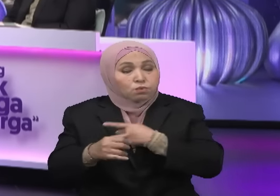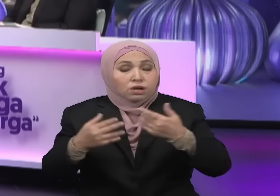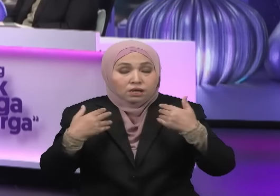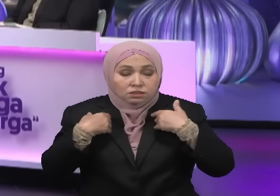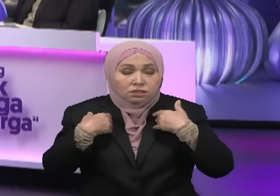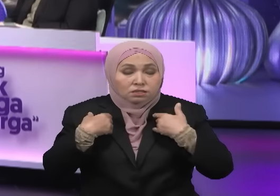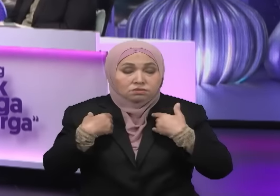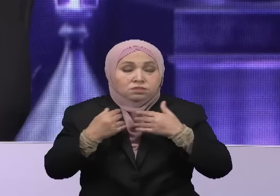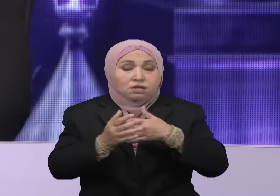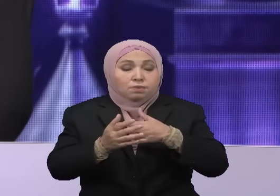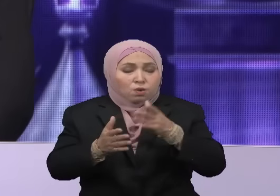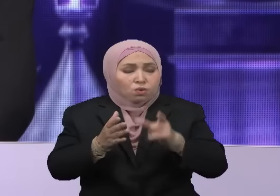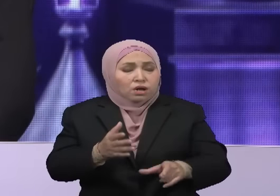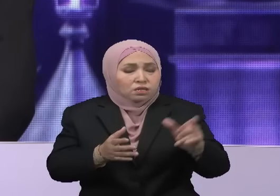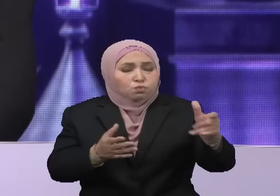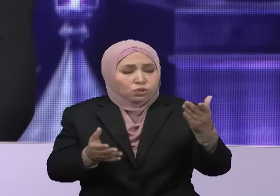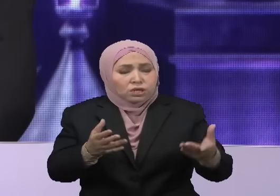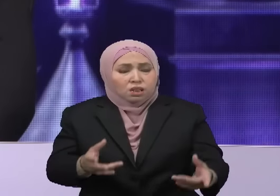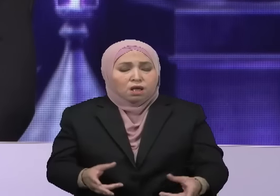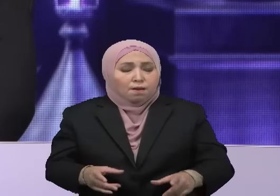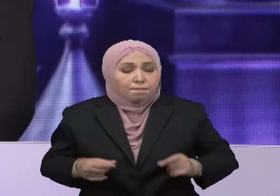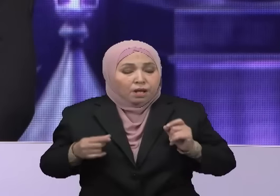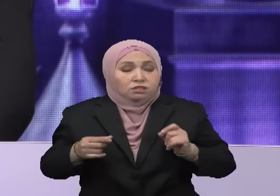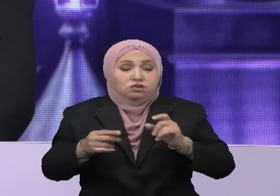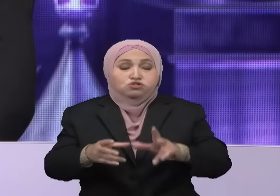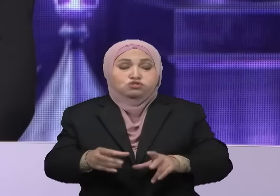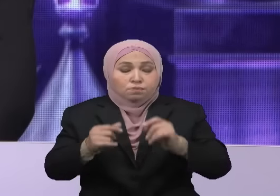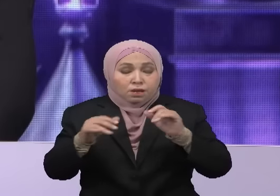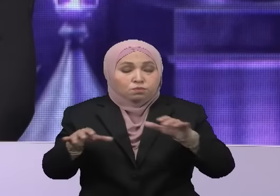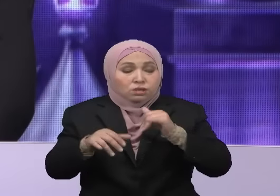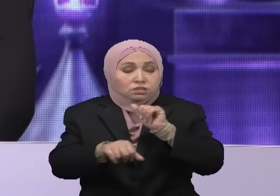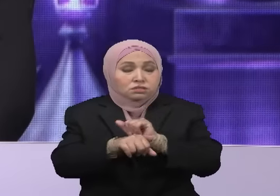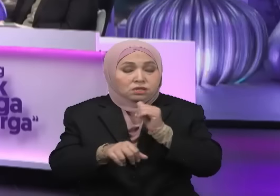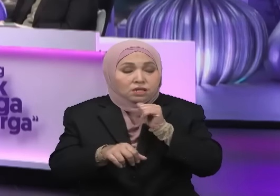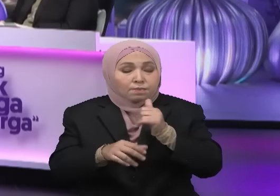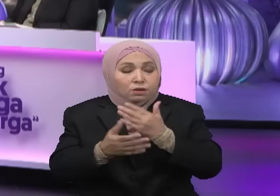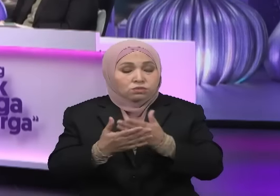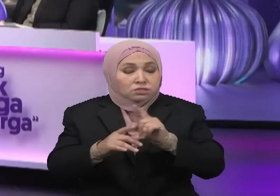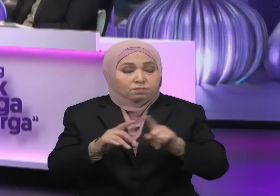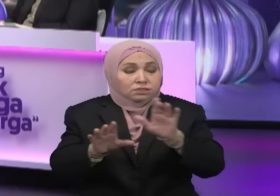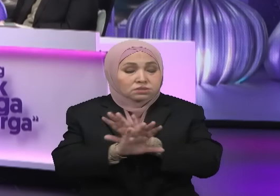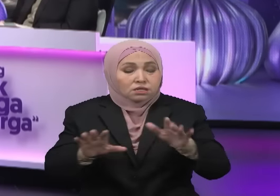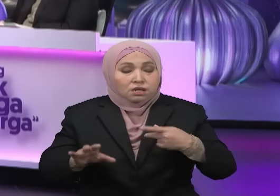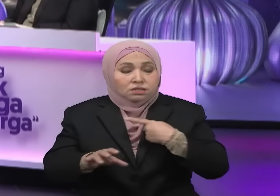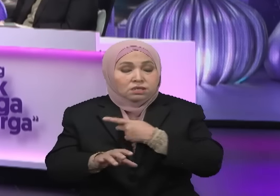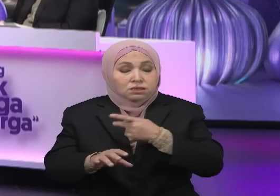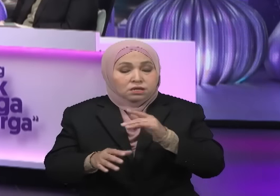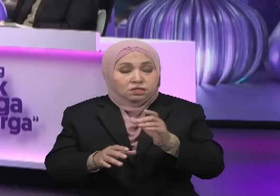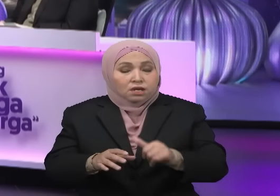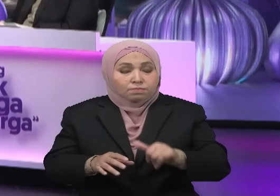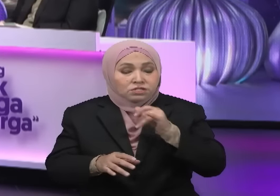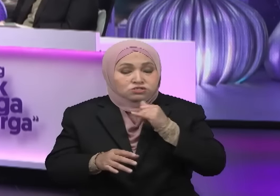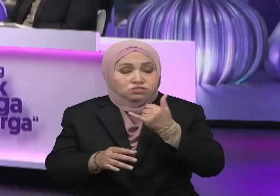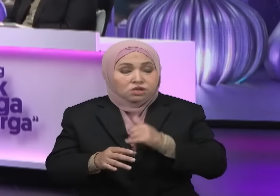ni mungkinlah lambat, cepat, buat kerja bagus, tak bagus. Tetapi jangan pula kita yang